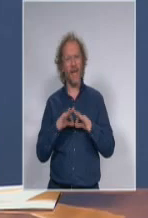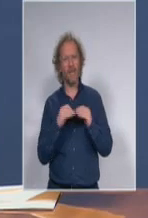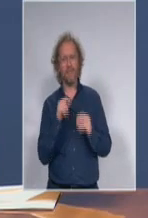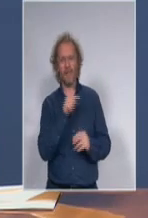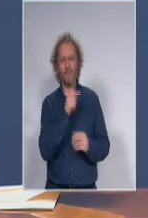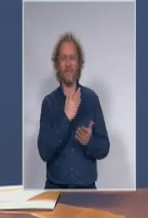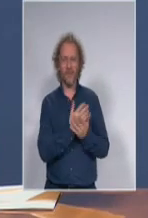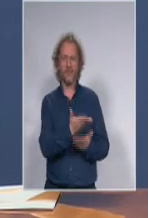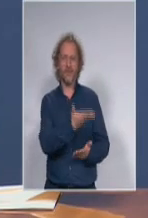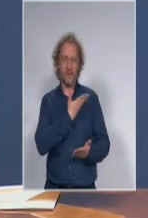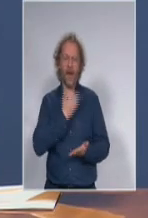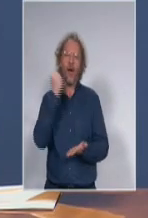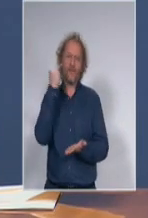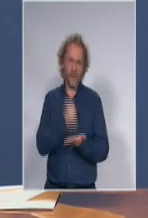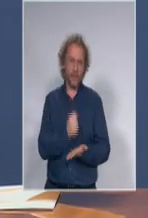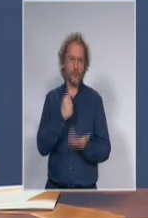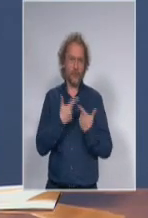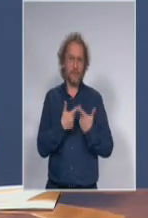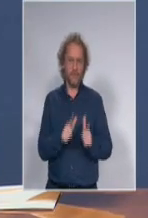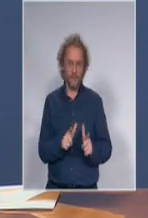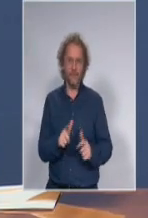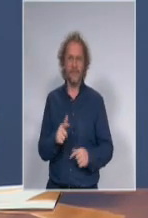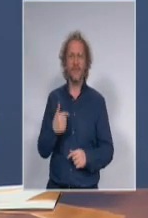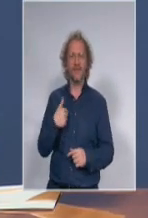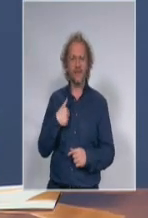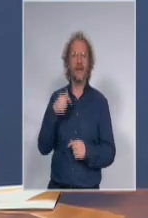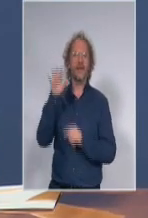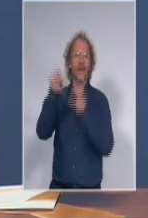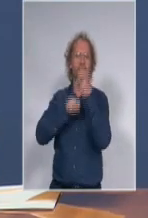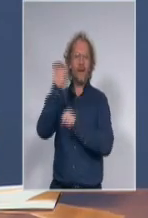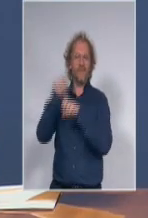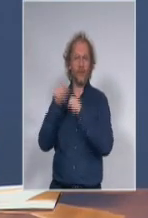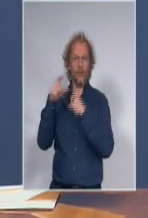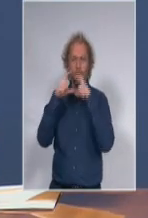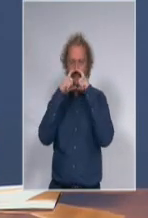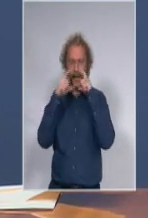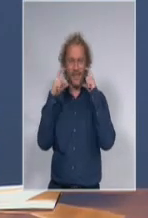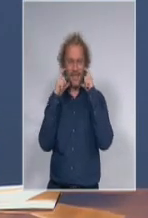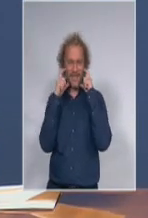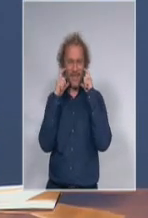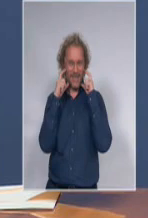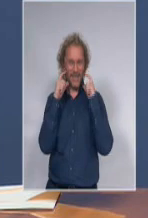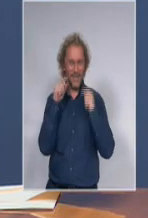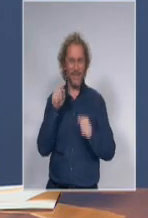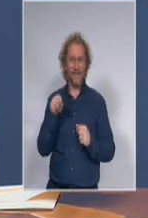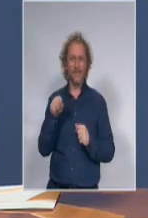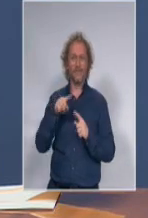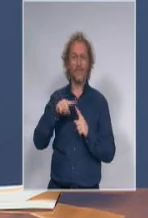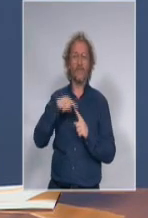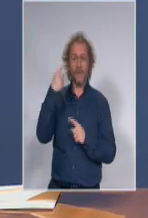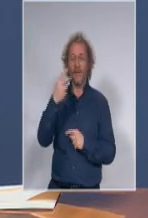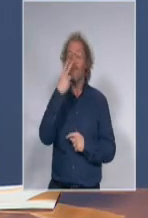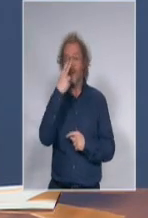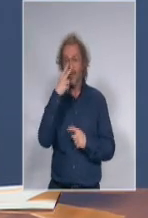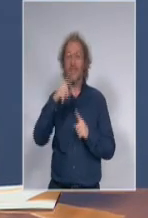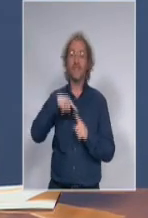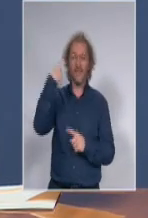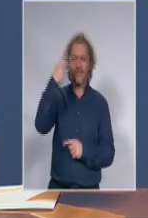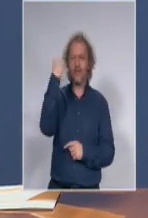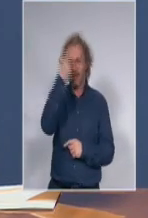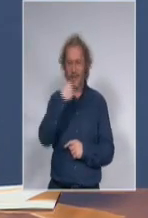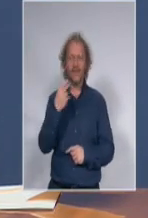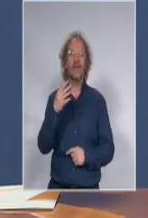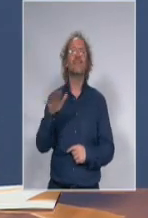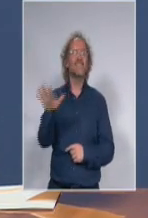se nabavkom i maski i vi ćete sledeće nedelje, će cela Srbija imati maske.